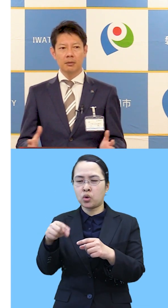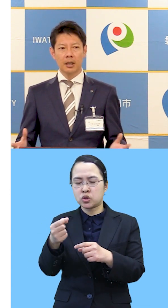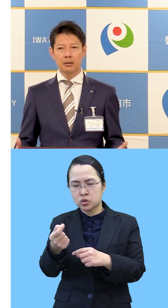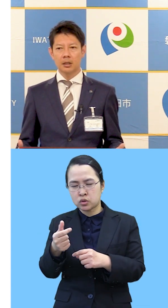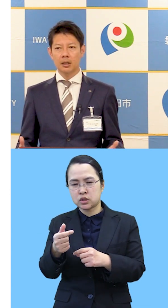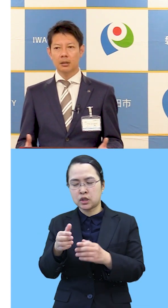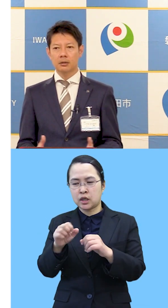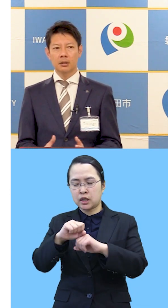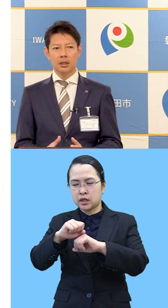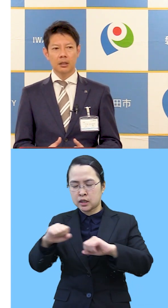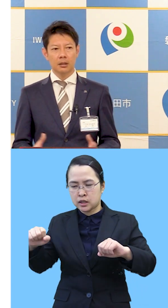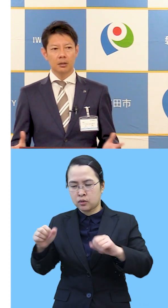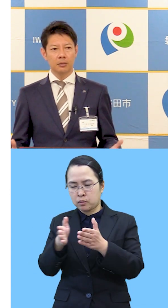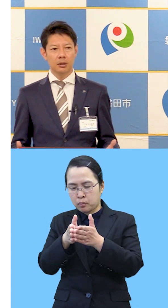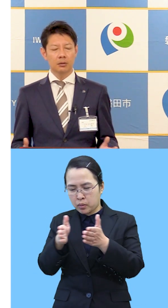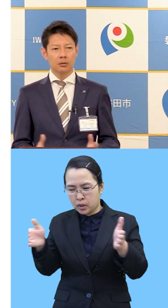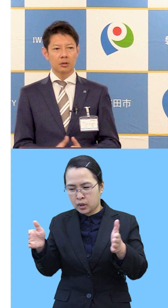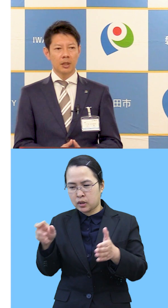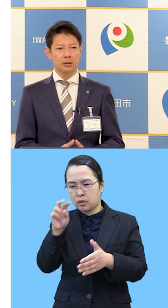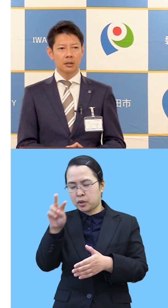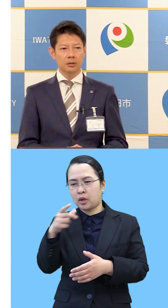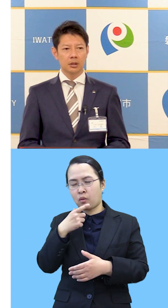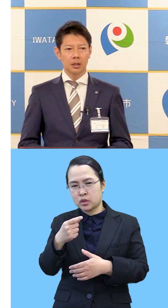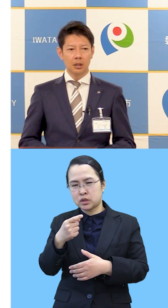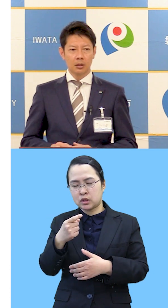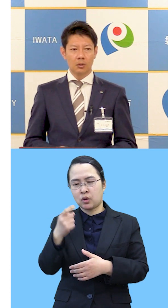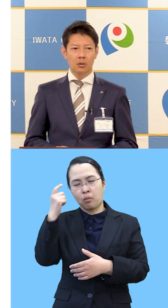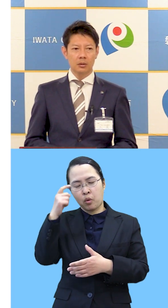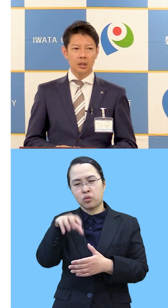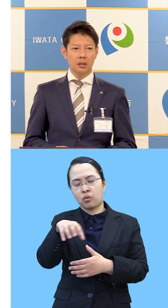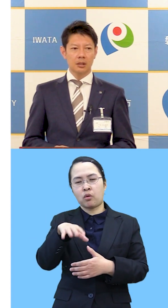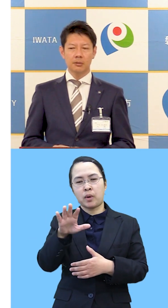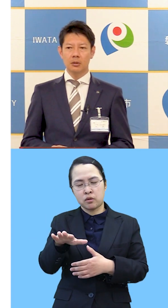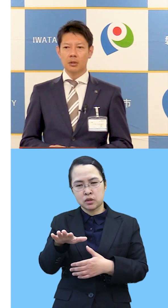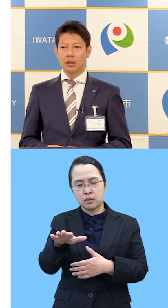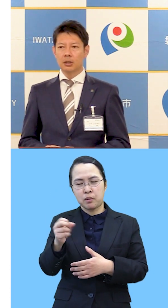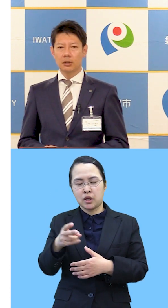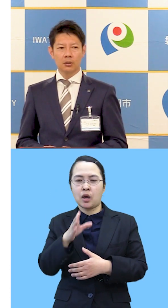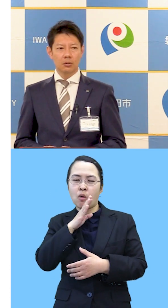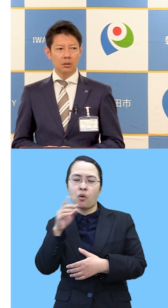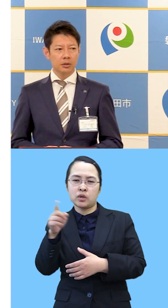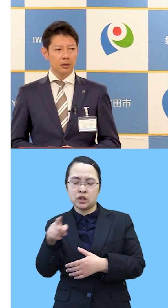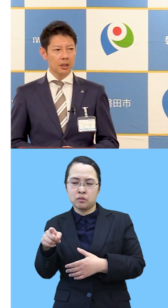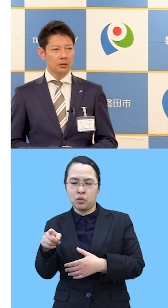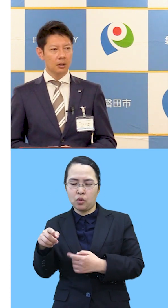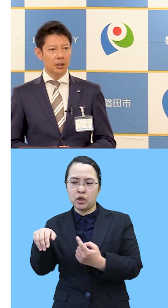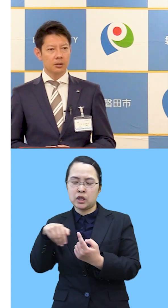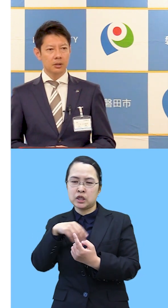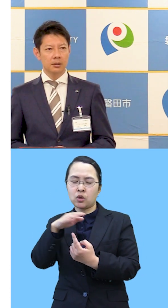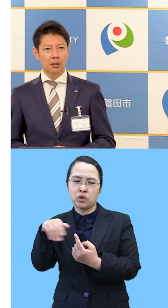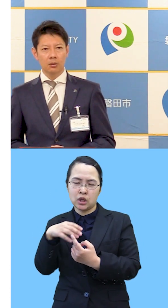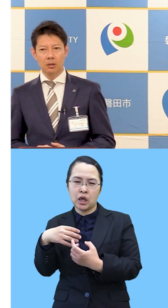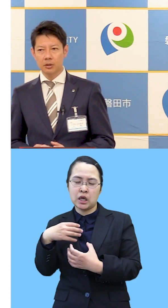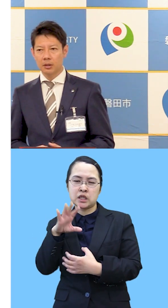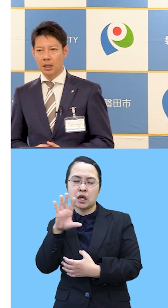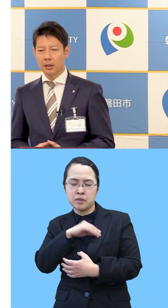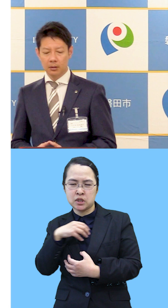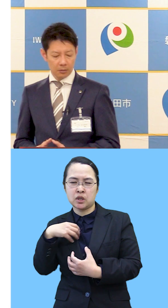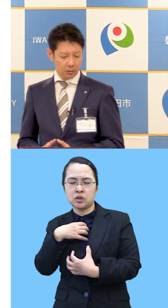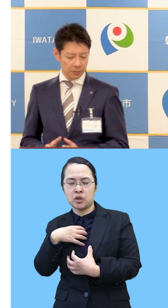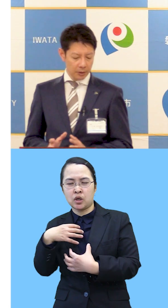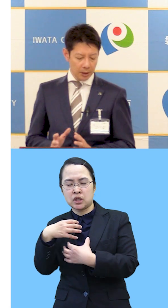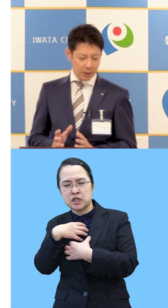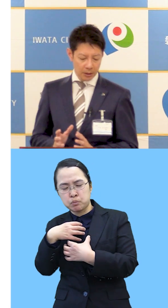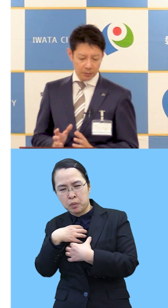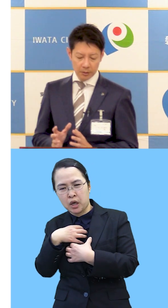野で見てもらえるきっかけを作りたいなって思っているところもあるだろうし、ご本人たちも一人で心細いなとか、少人数で心細いななん